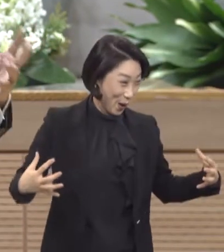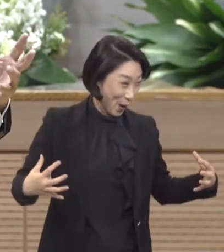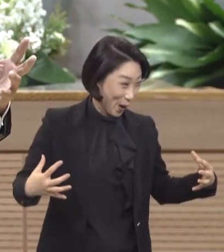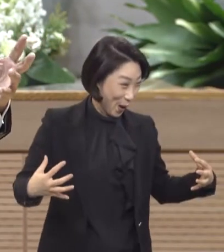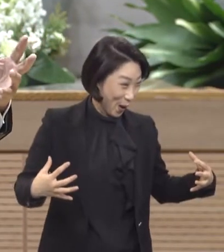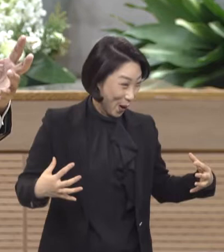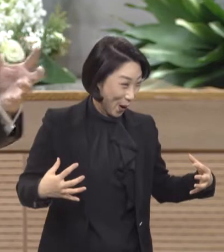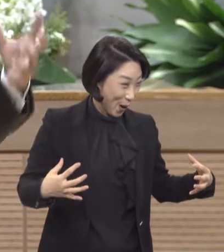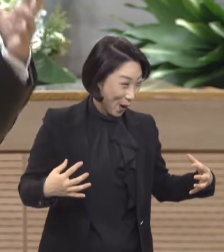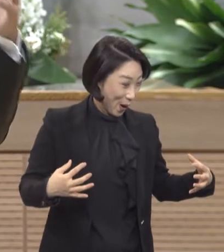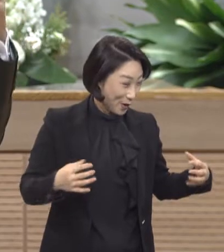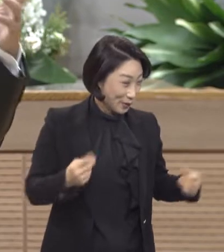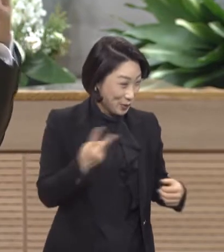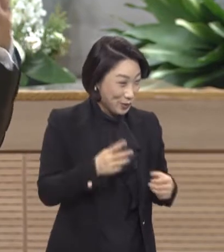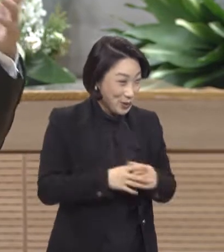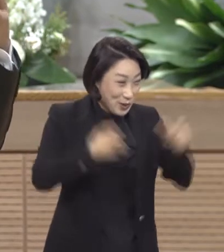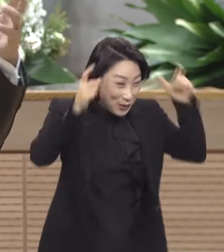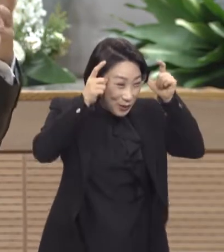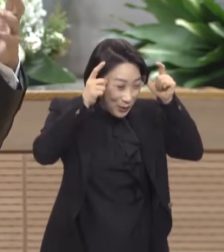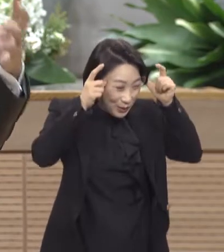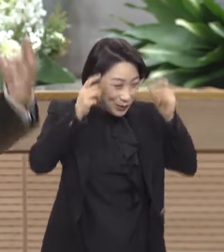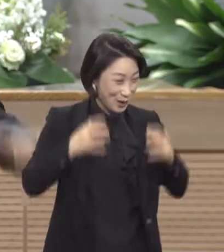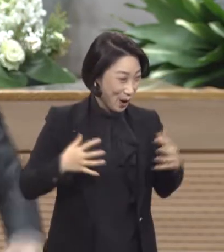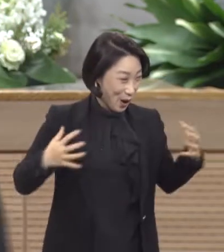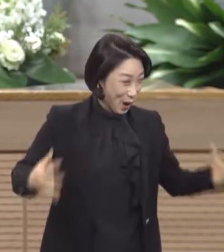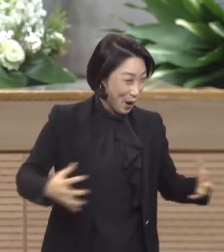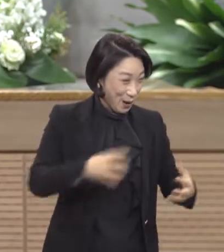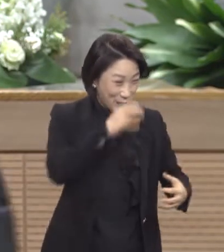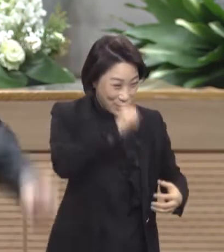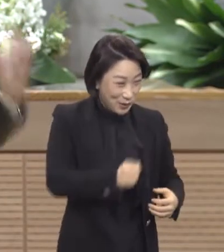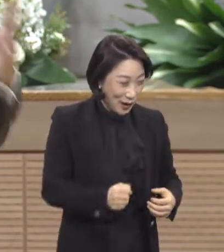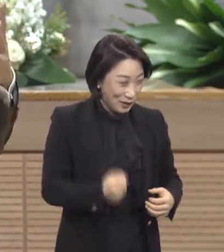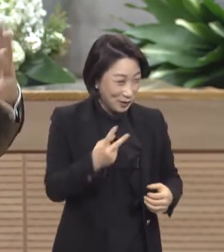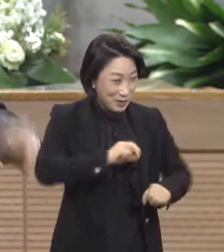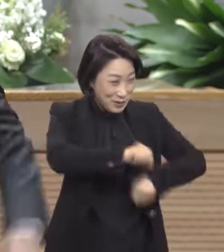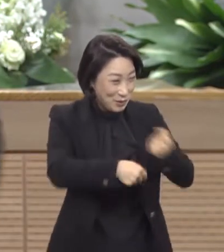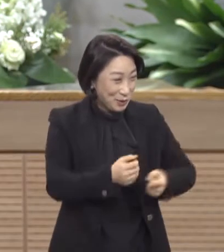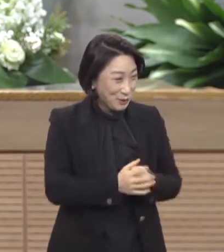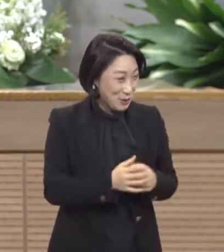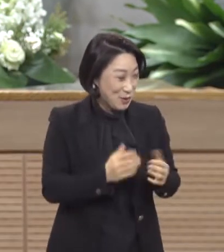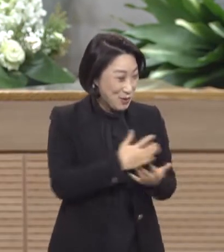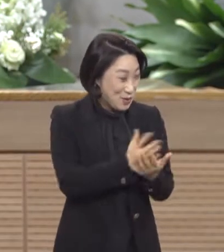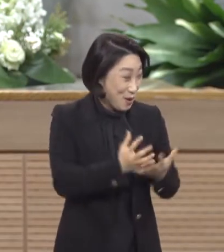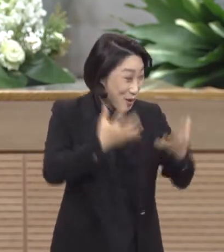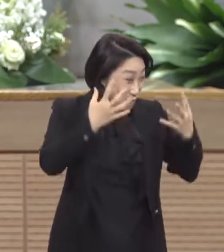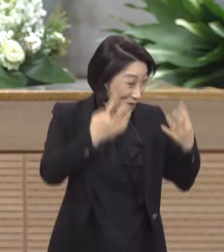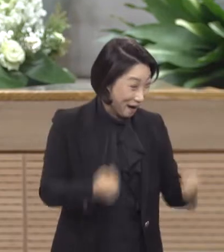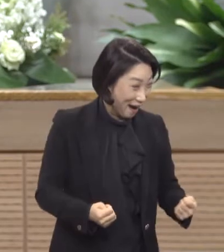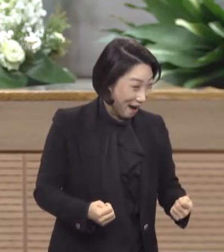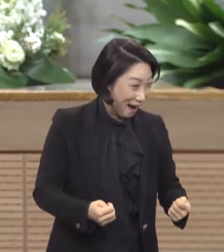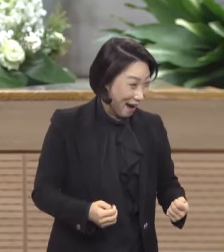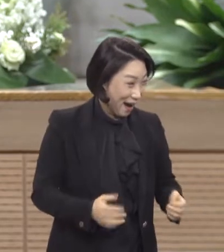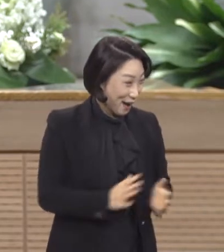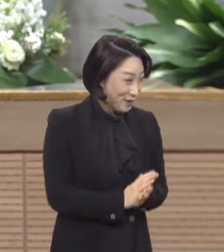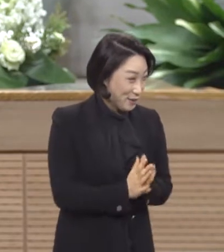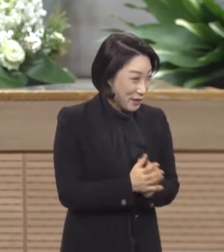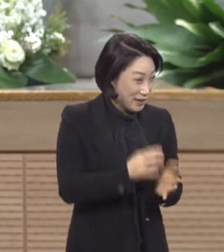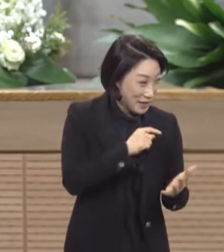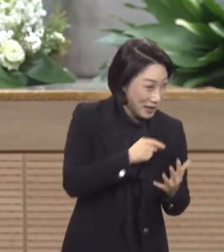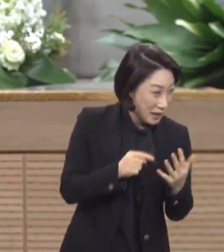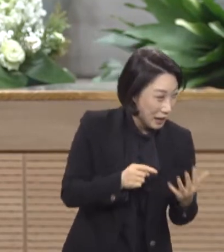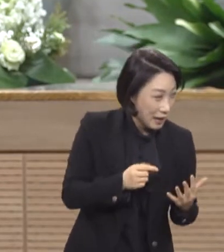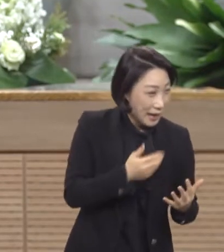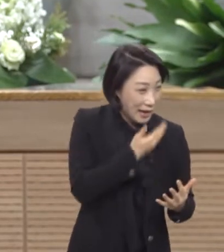많아, 웬 너무 소돌이 이렇게 많아, 왜 이렇게 짐승들이 많아, 이야 이 죽이기가